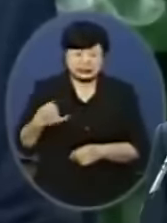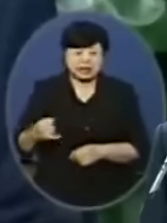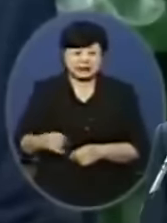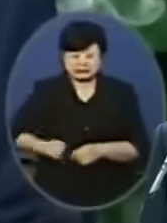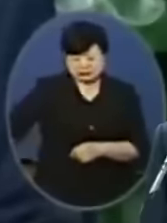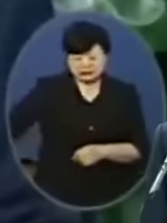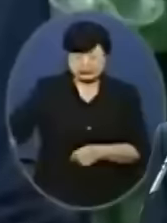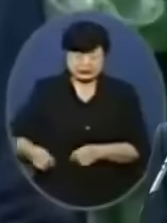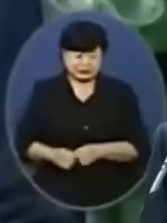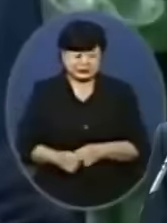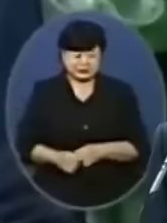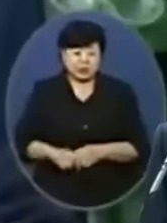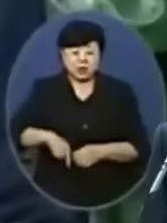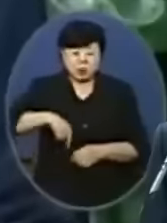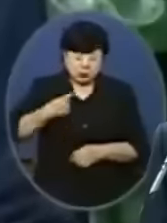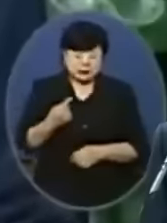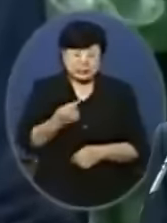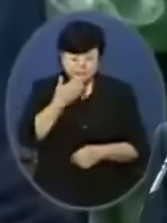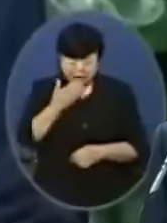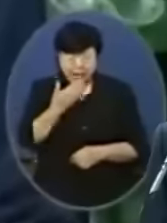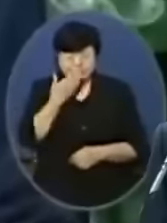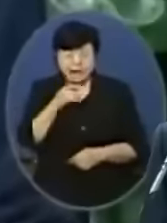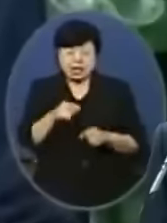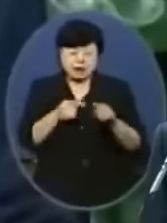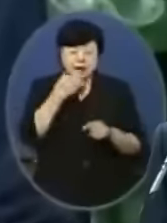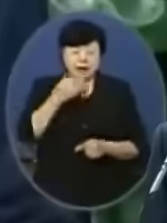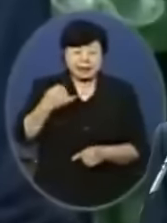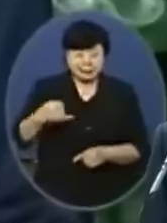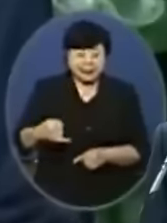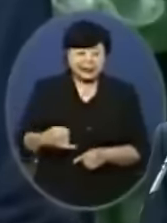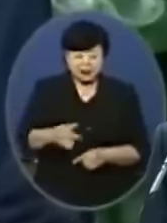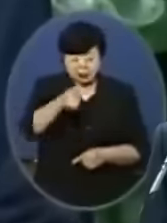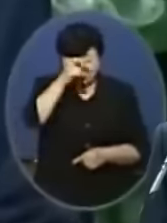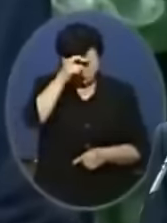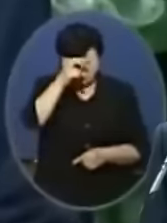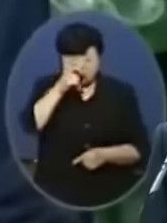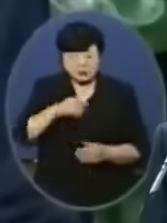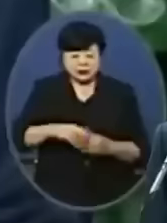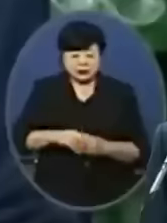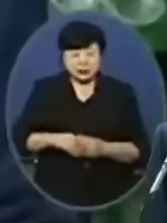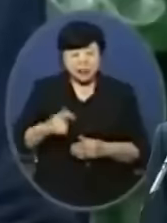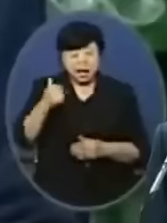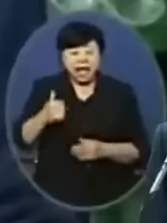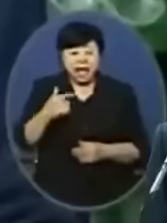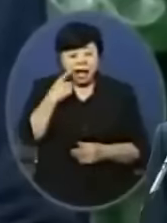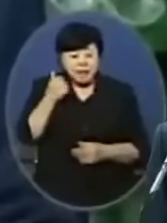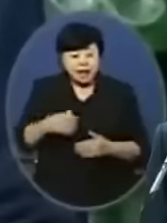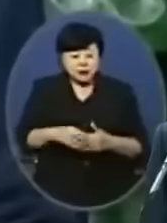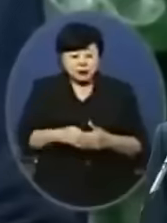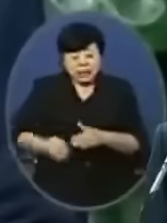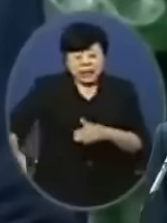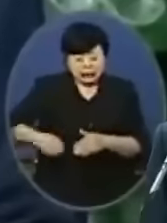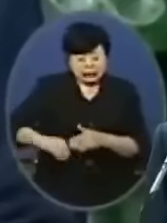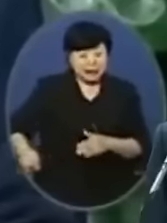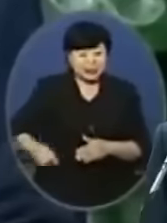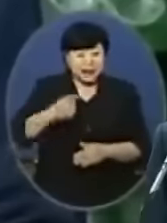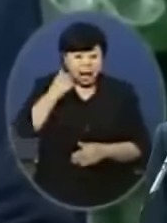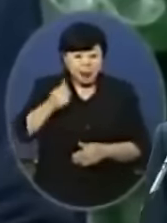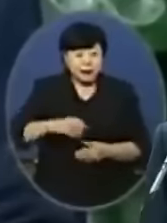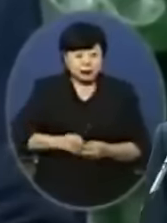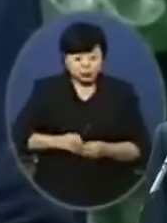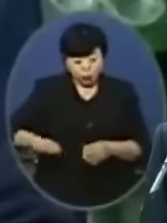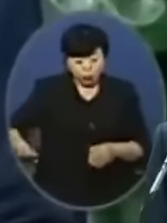너무 넘어질 것 같은데 아니 나도 이제는 그럴 수 있어 아빠가 손 안 잡아줘서 괜찮아 나 그런 아빠가